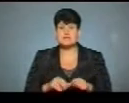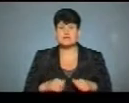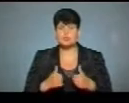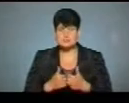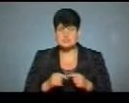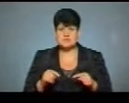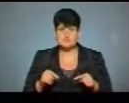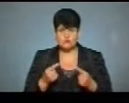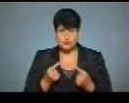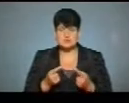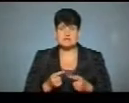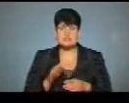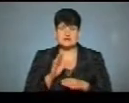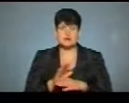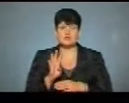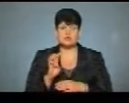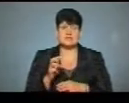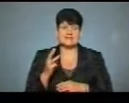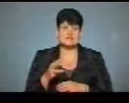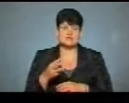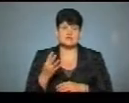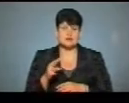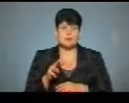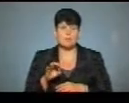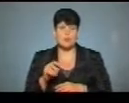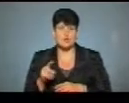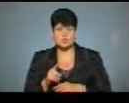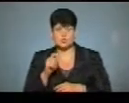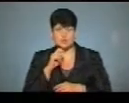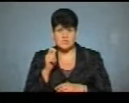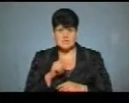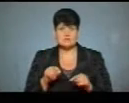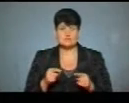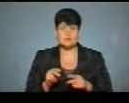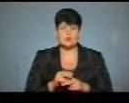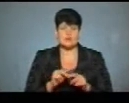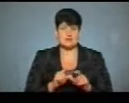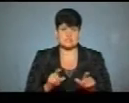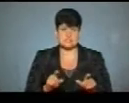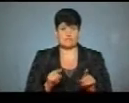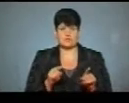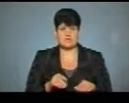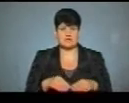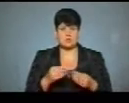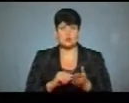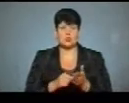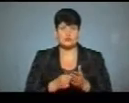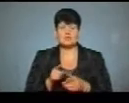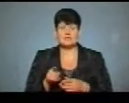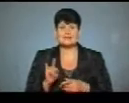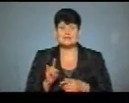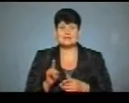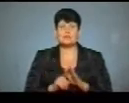згідно того ж наказу 434-го МОЗу України, які створюються при лікувальних закладах, і вони видають такі довідки, що дана